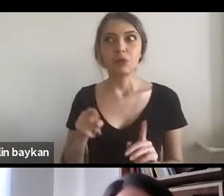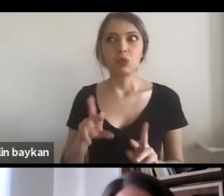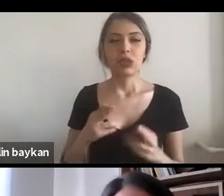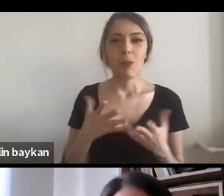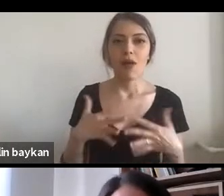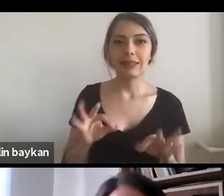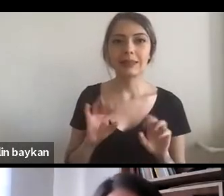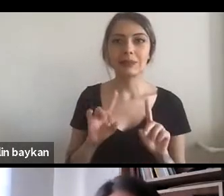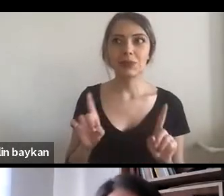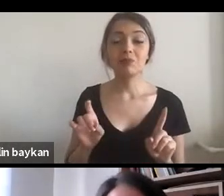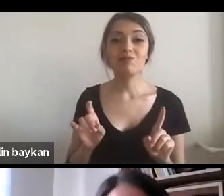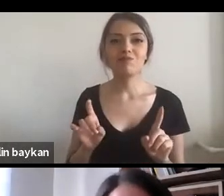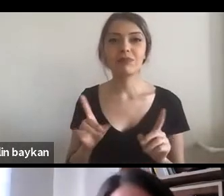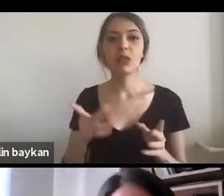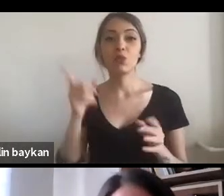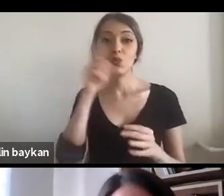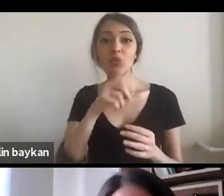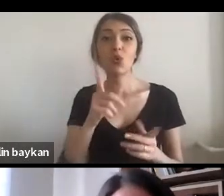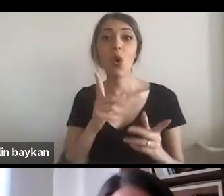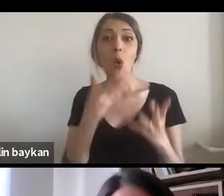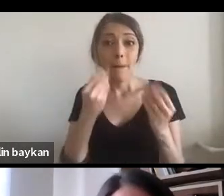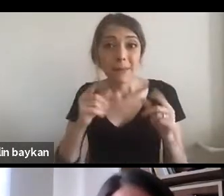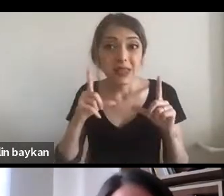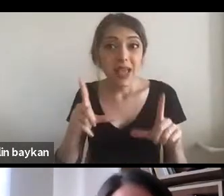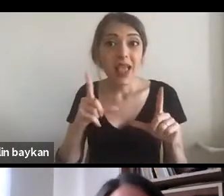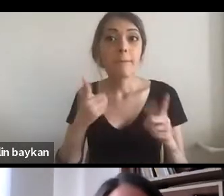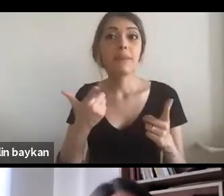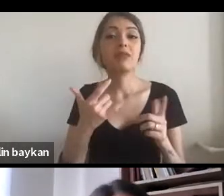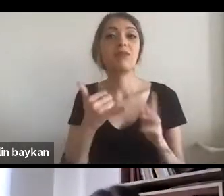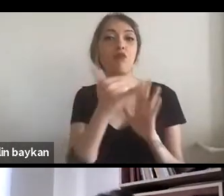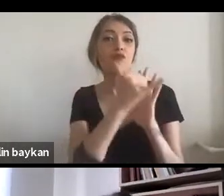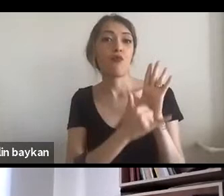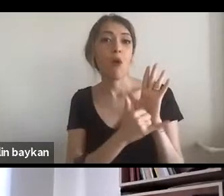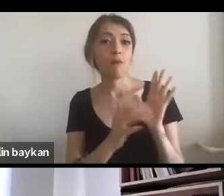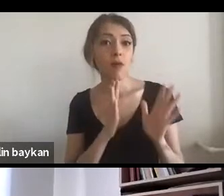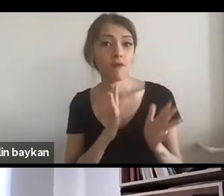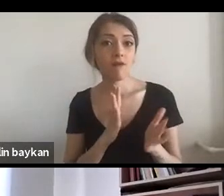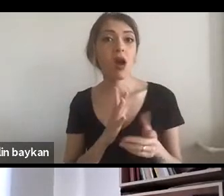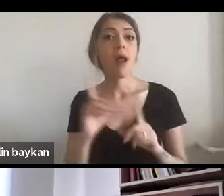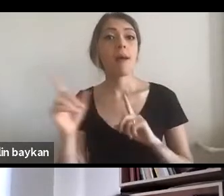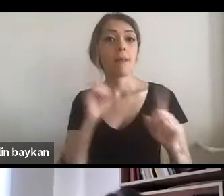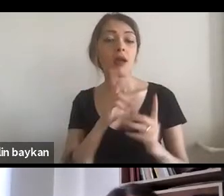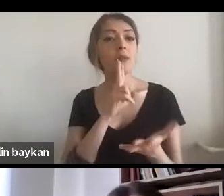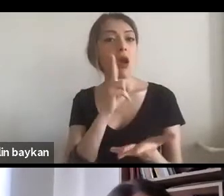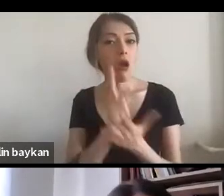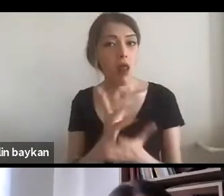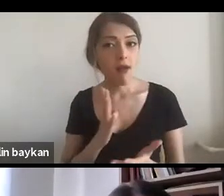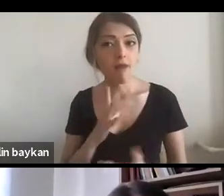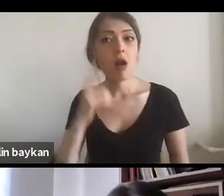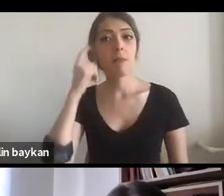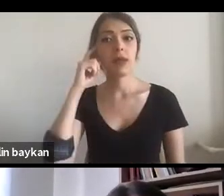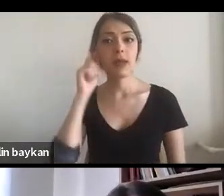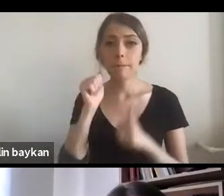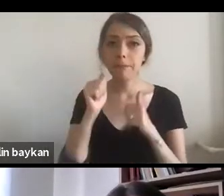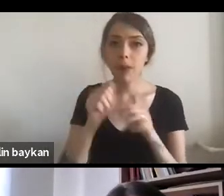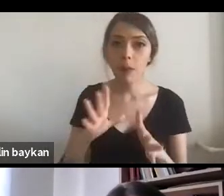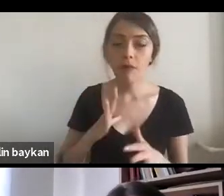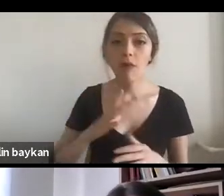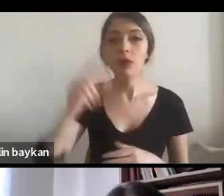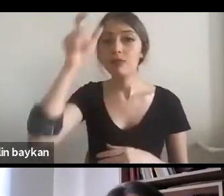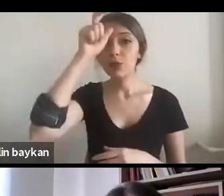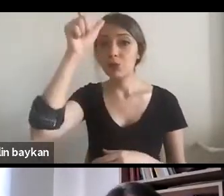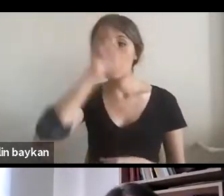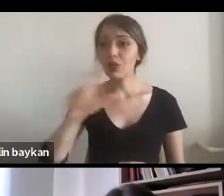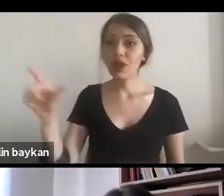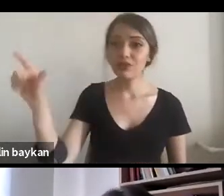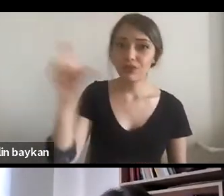kullanılması gereken belli bir format var. Mahkemenin ve Bakanlar Kurulu'nun kararları var, yayınladıkları görüşler var, Türkiye'nin onlara vermiş olduğu